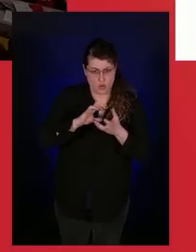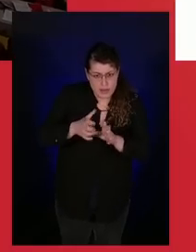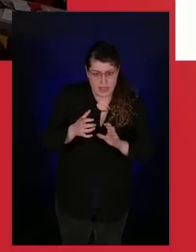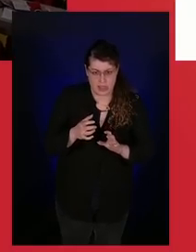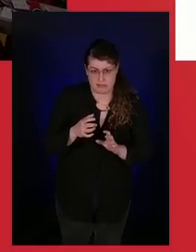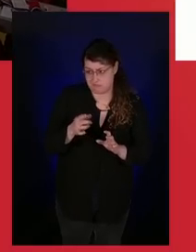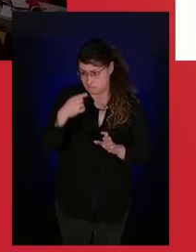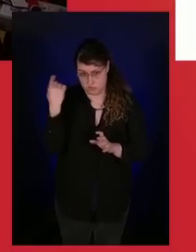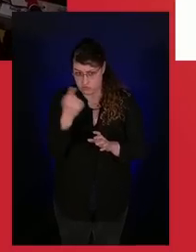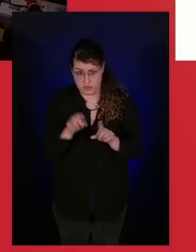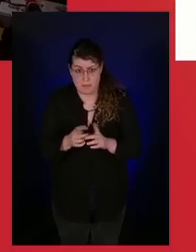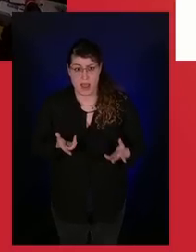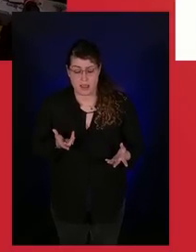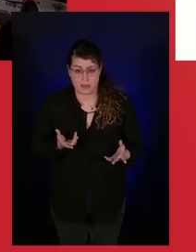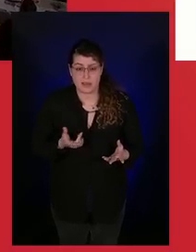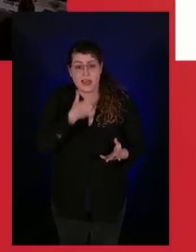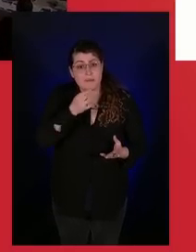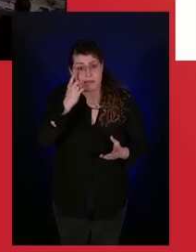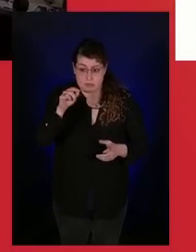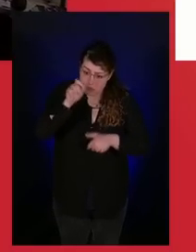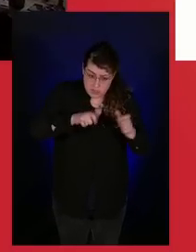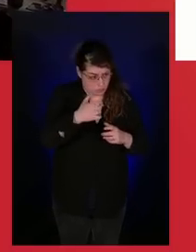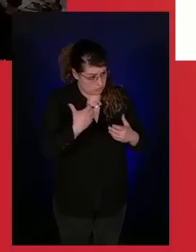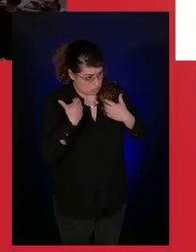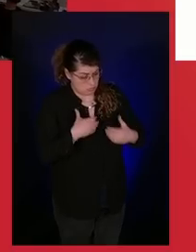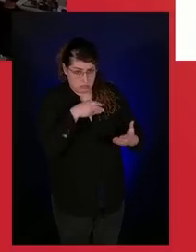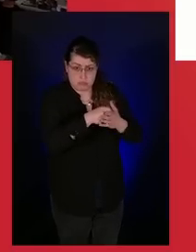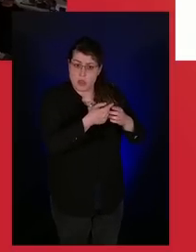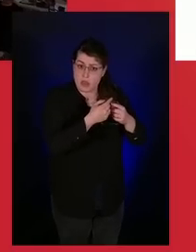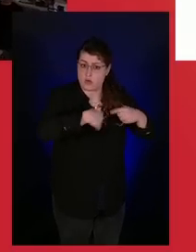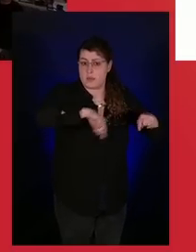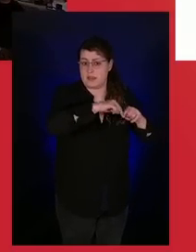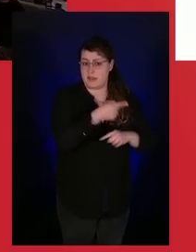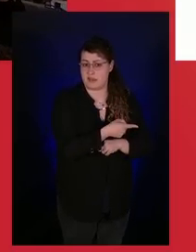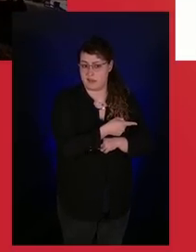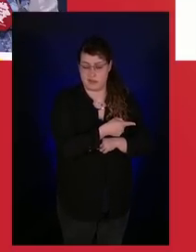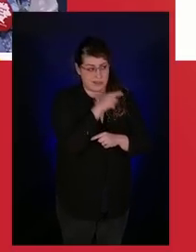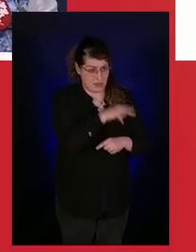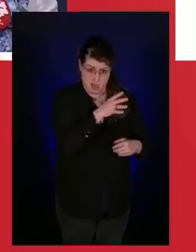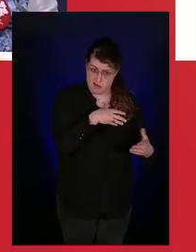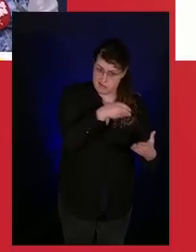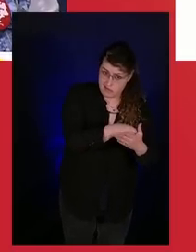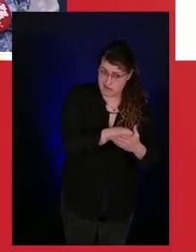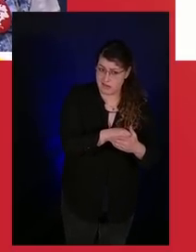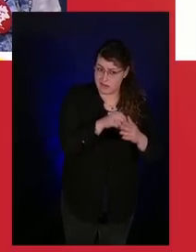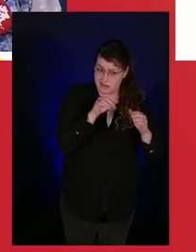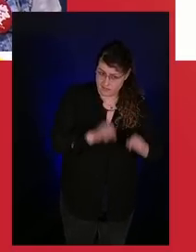personne et qui n'ont pas beaucoup aidé les camarades du comité à prendre toute leur place. Malgré